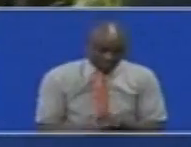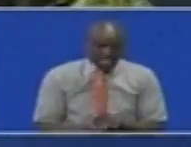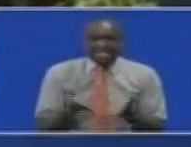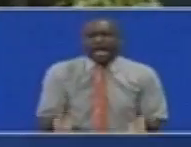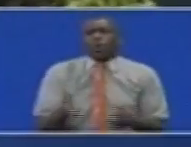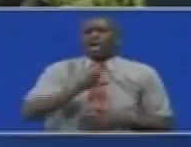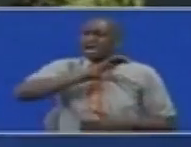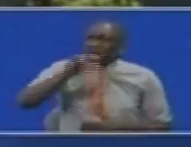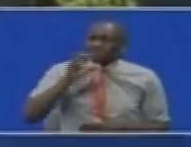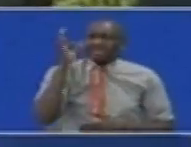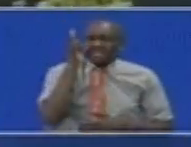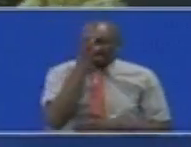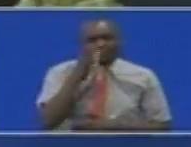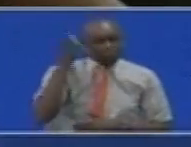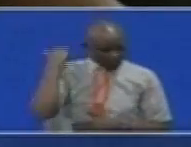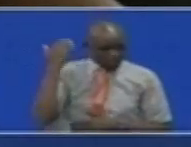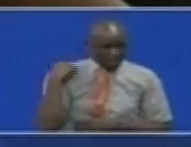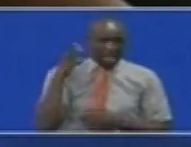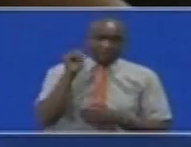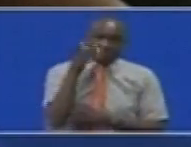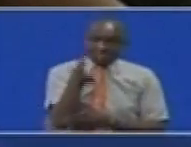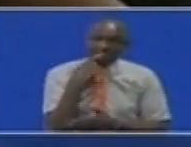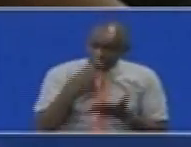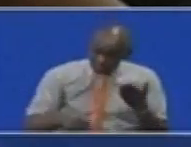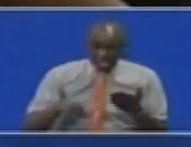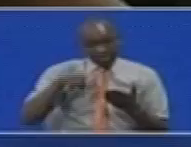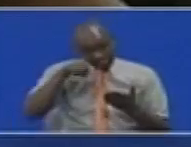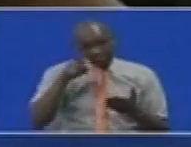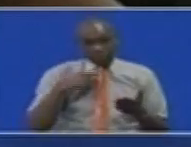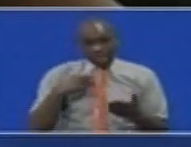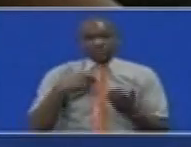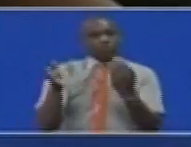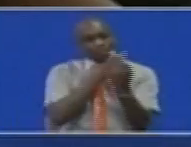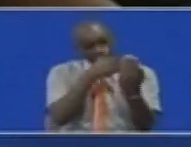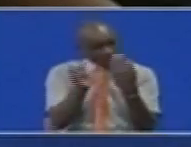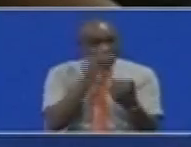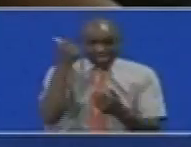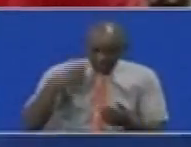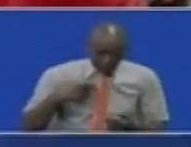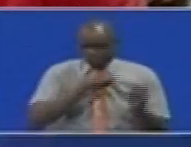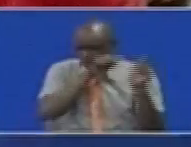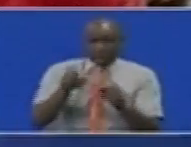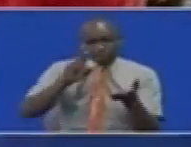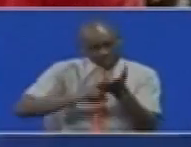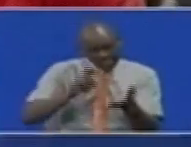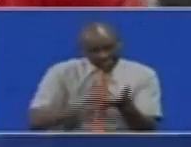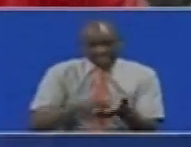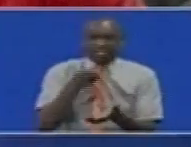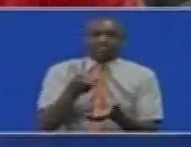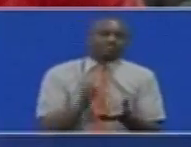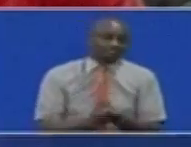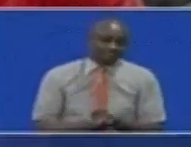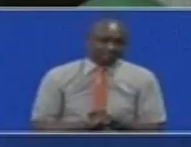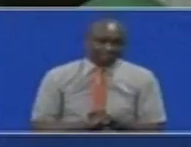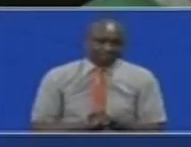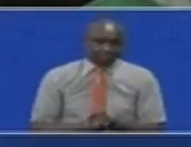Nyeri, aliyekuwa mbunge wa Mathira Ephraim Maina amejitosa kwenye ngoma ya kuwarai wa Kenya wajitokeze kwa wingi na kusajiliwa kwa wapiga